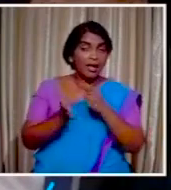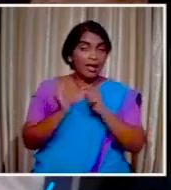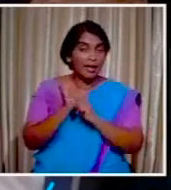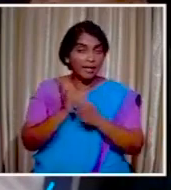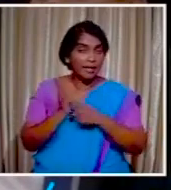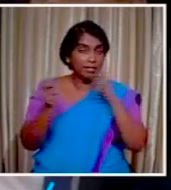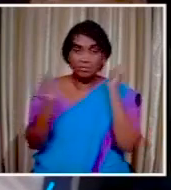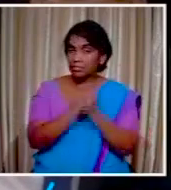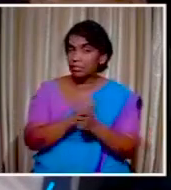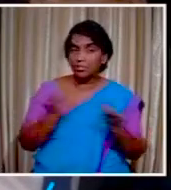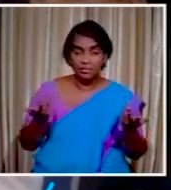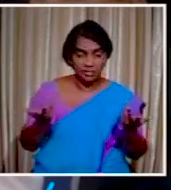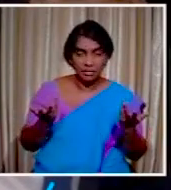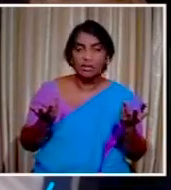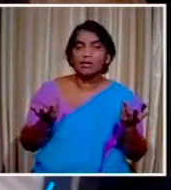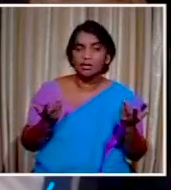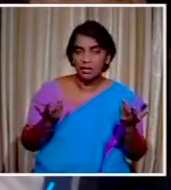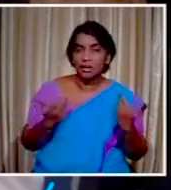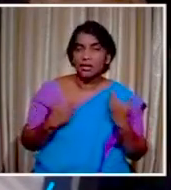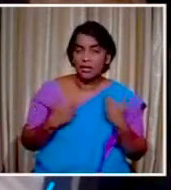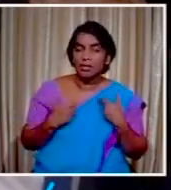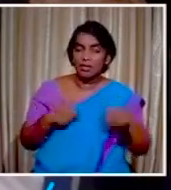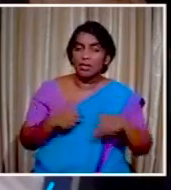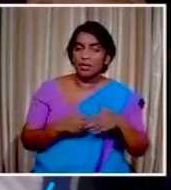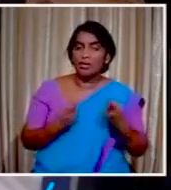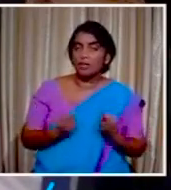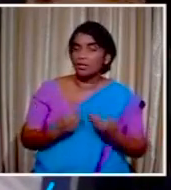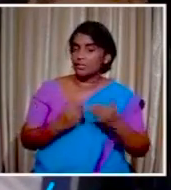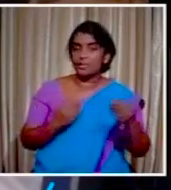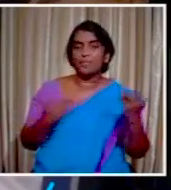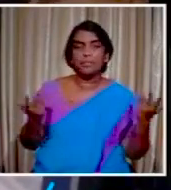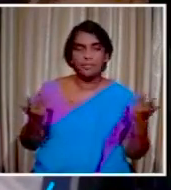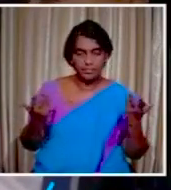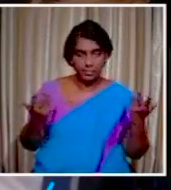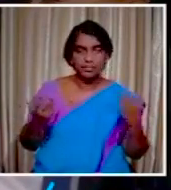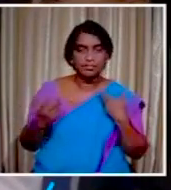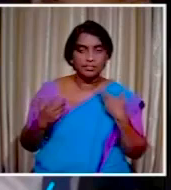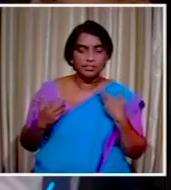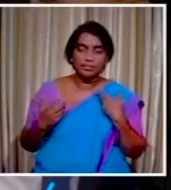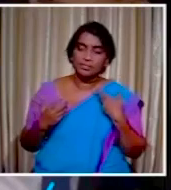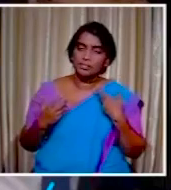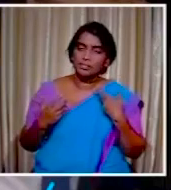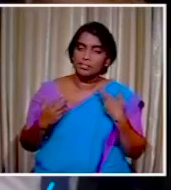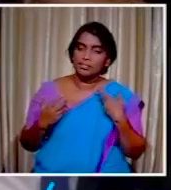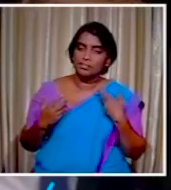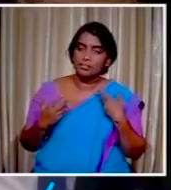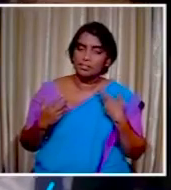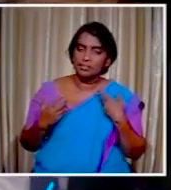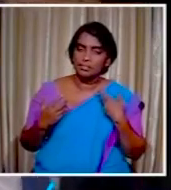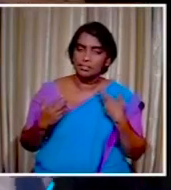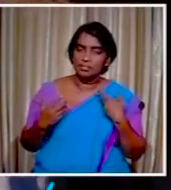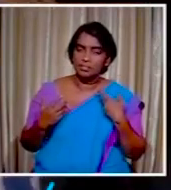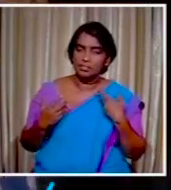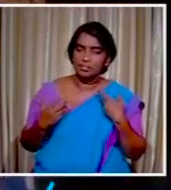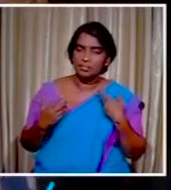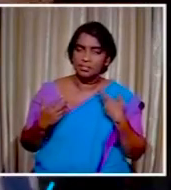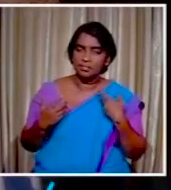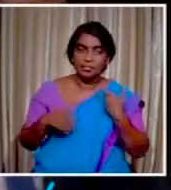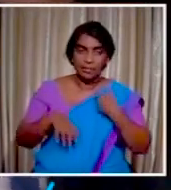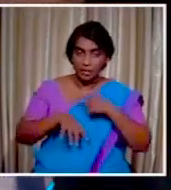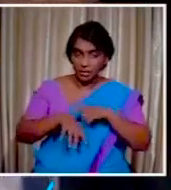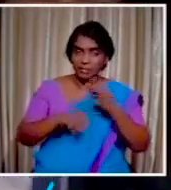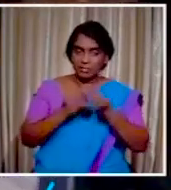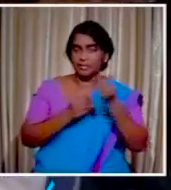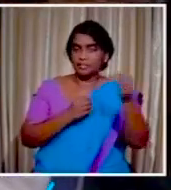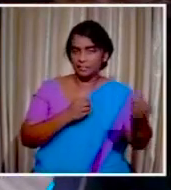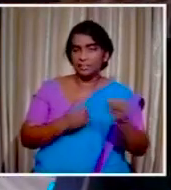වෙනස් කරේ වැඩි කරේ නැත්නම් අපිට මේ අවශ්‍යතාවය කරන්න බෑ එයිස අපි ඔබතුමාගෙන් give more minutes from my time thank you honorable minister